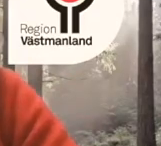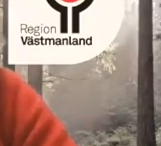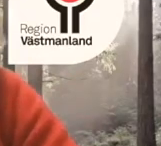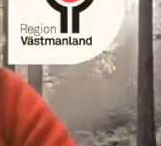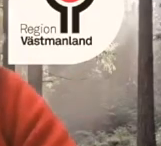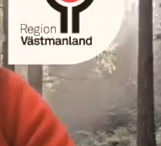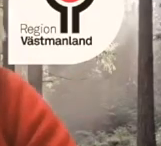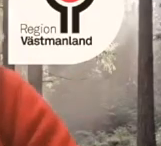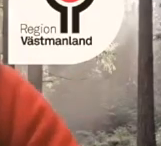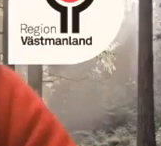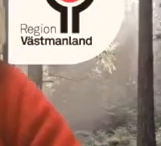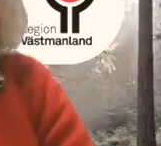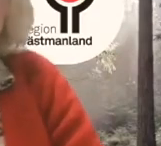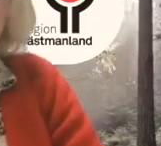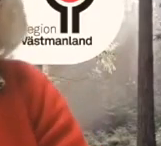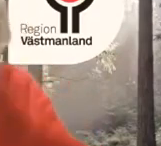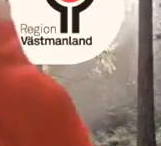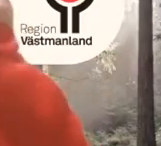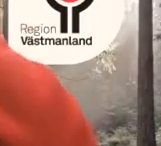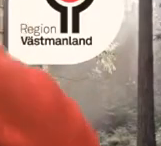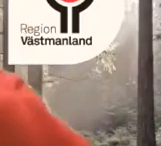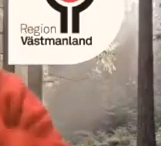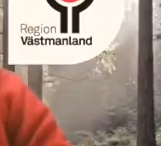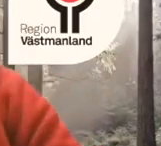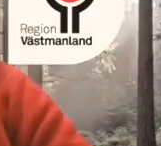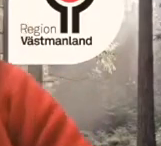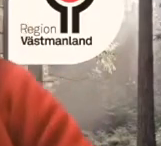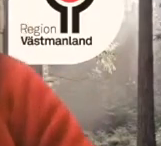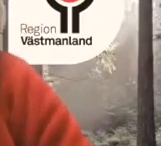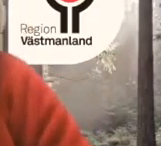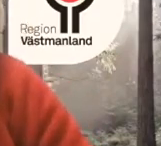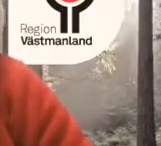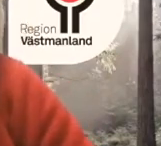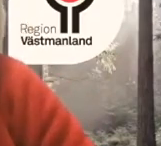tack. Ja, och, ni får jättegärna följa oss på Instagram